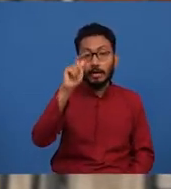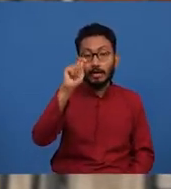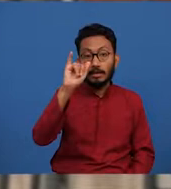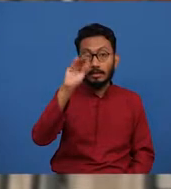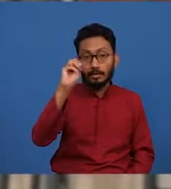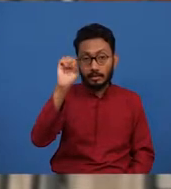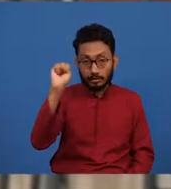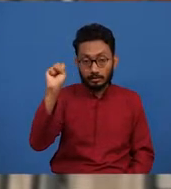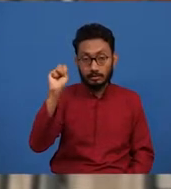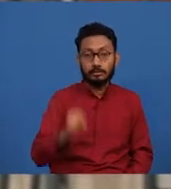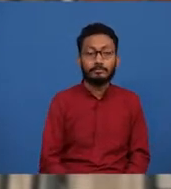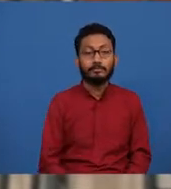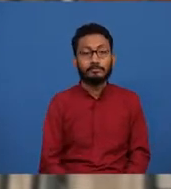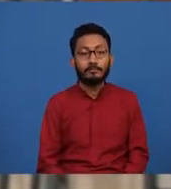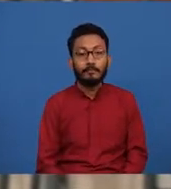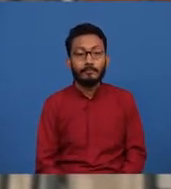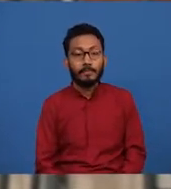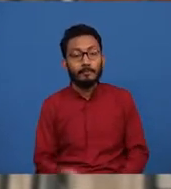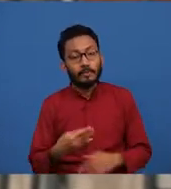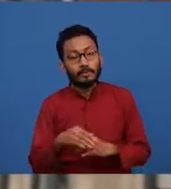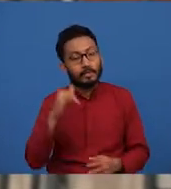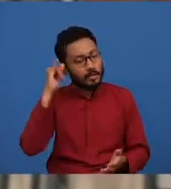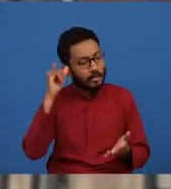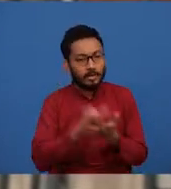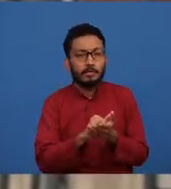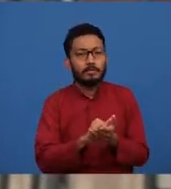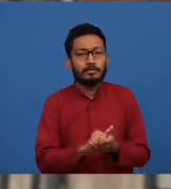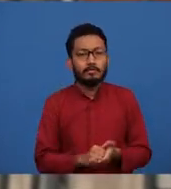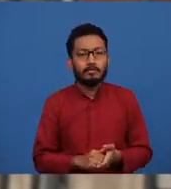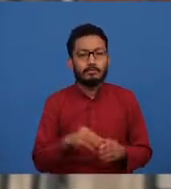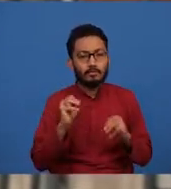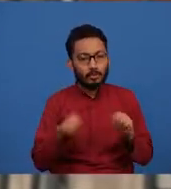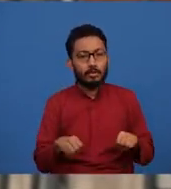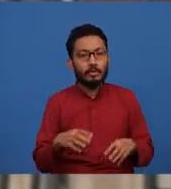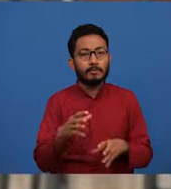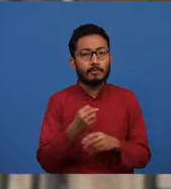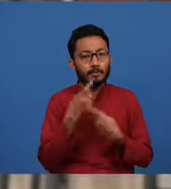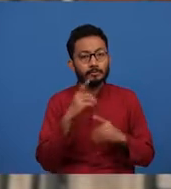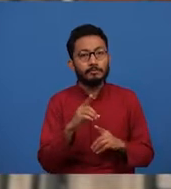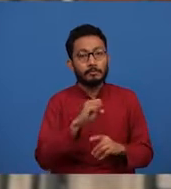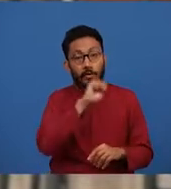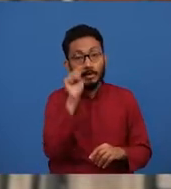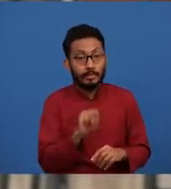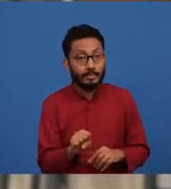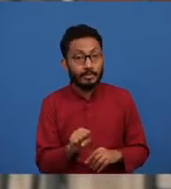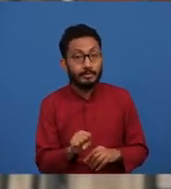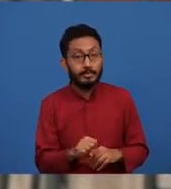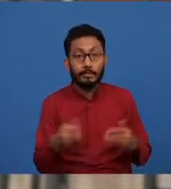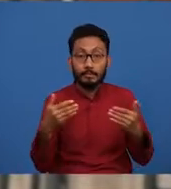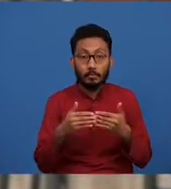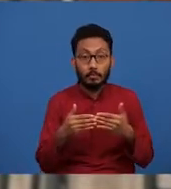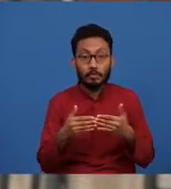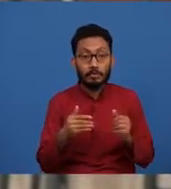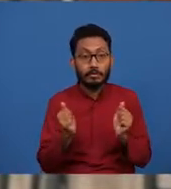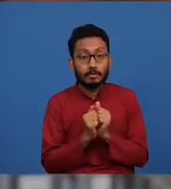samping itu, cikgu yakin kamu dapat menjawab soalan bertumpu